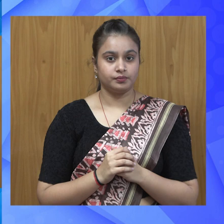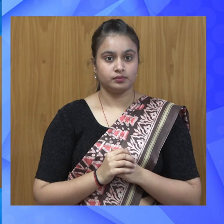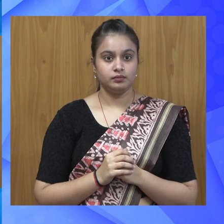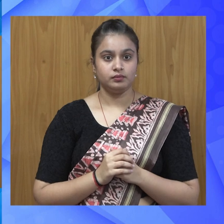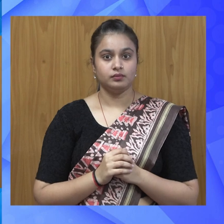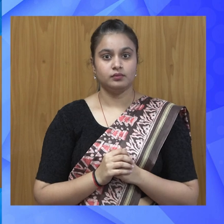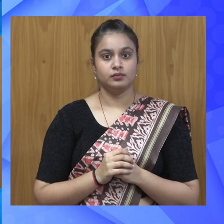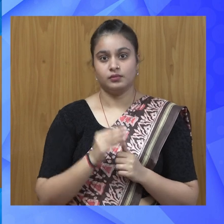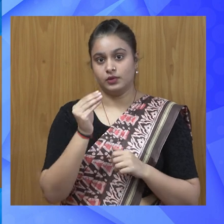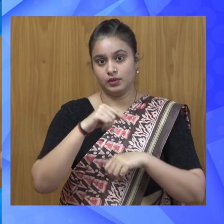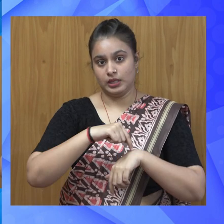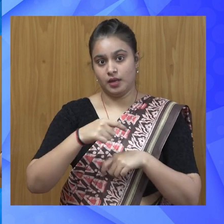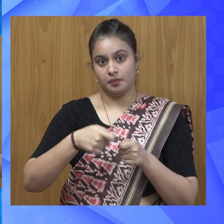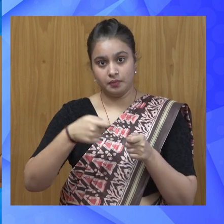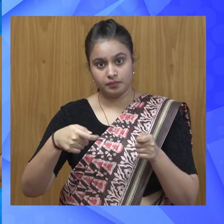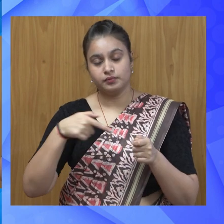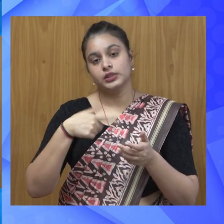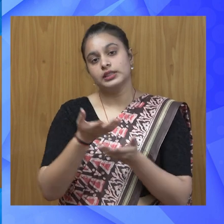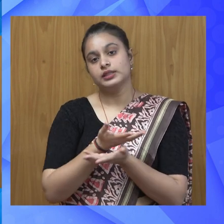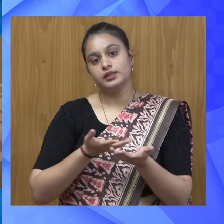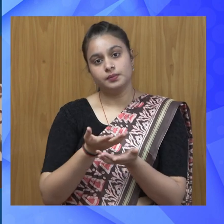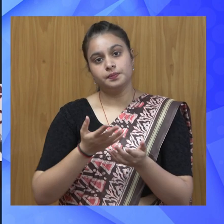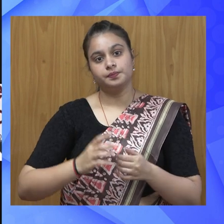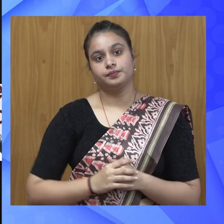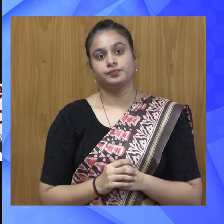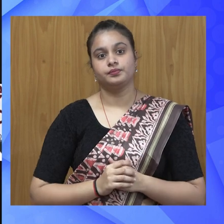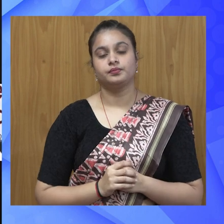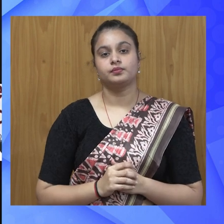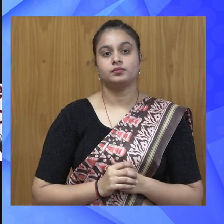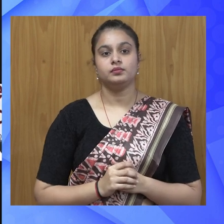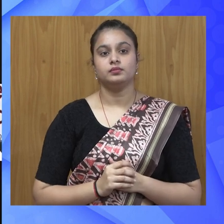कुछ मिनटों में इसके बारे में चर्चा करेंगे.